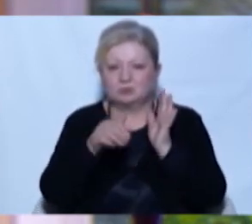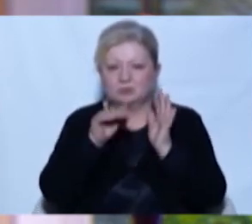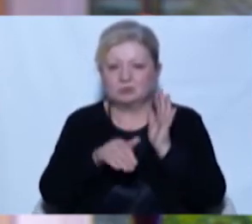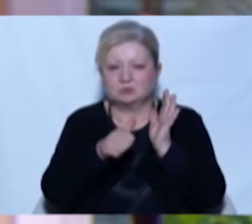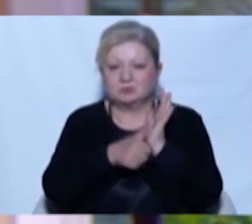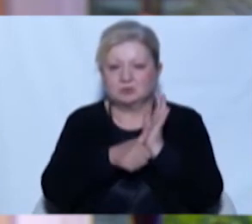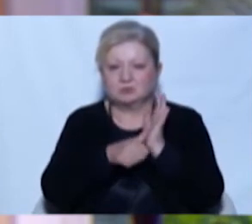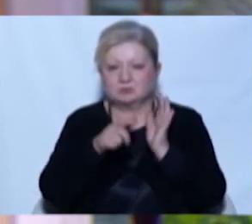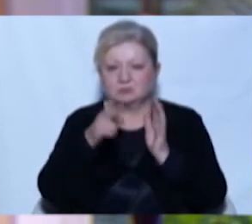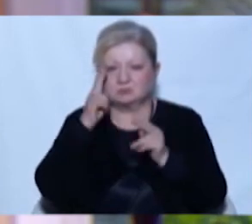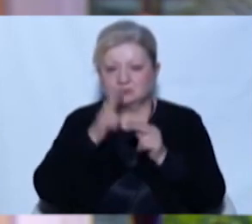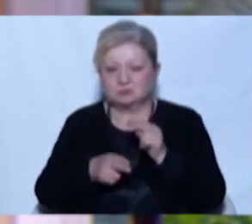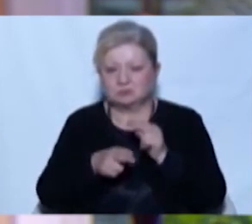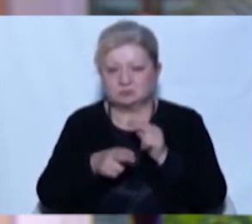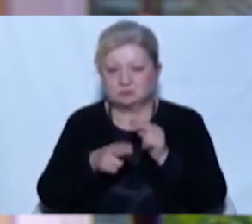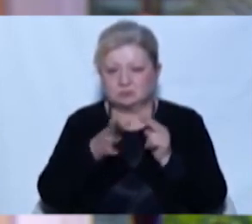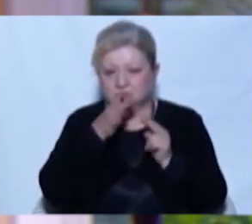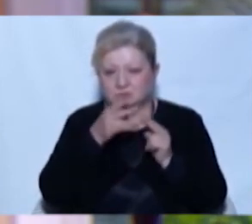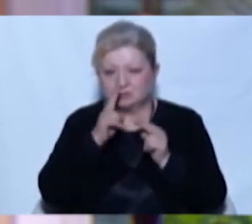დასრულდა, მაგრამ